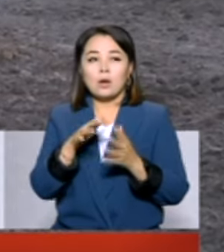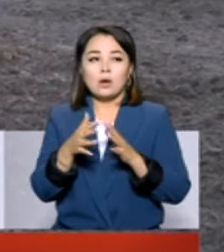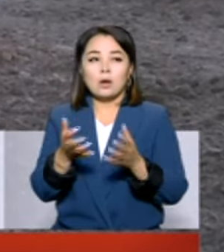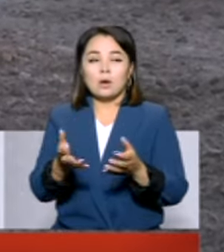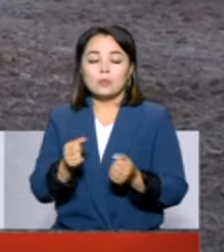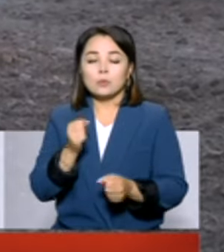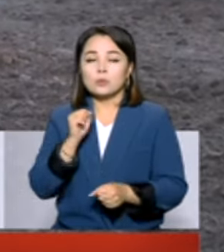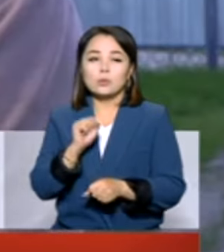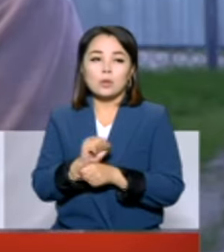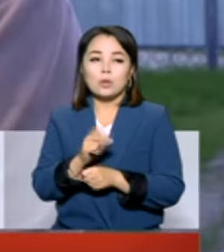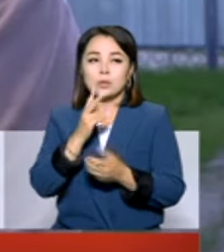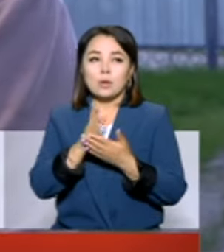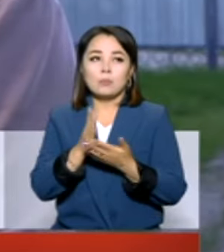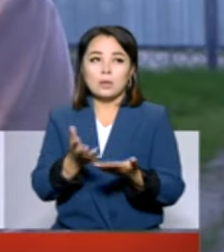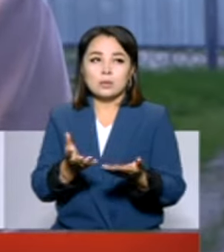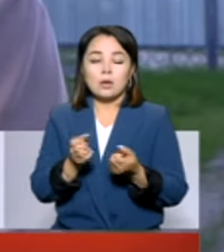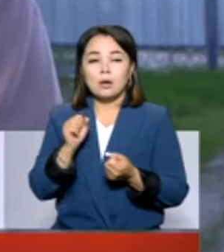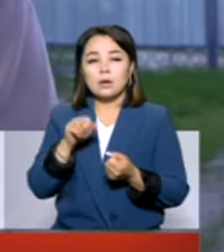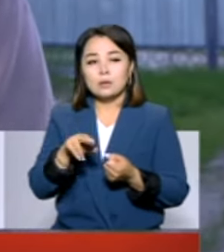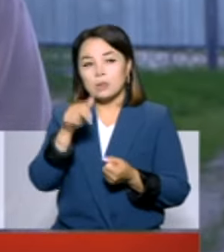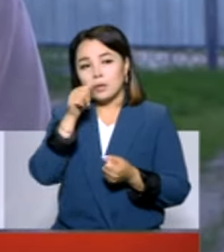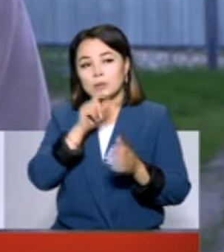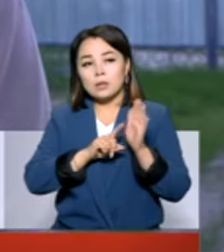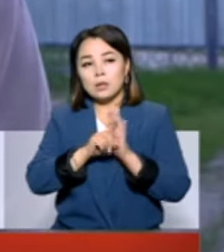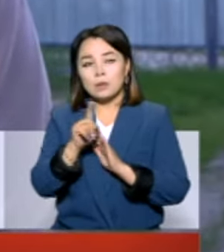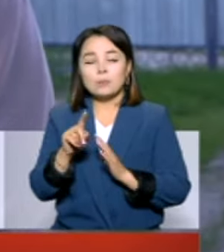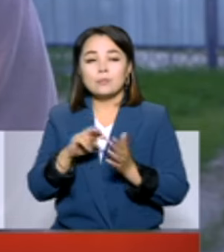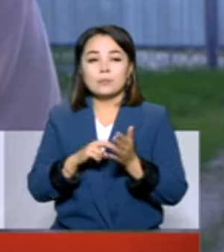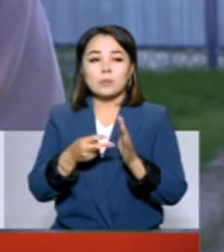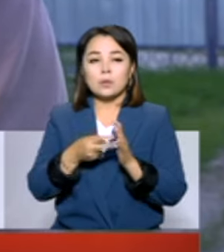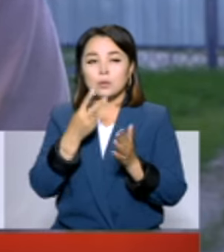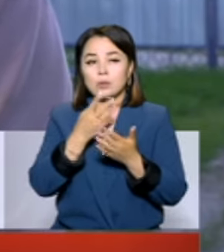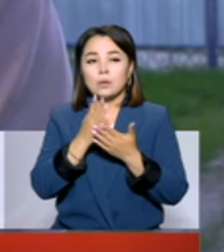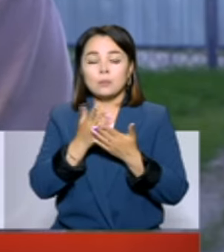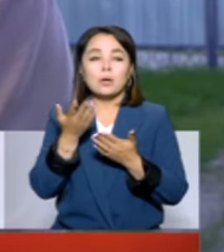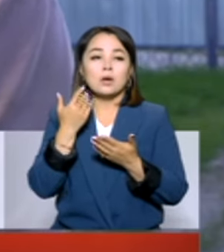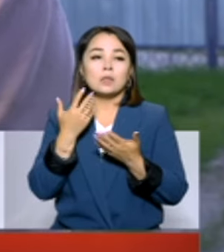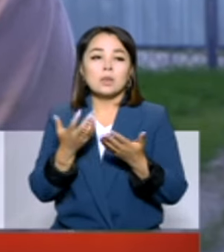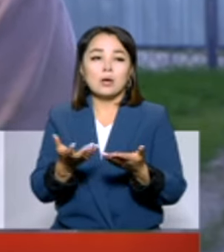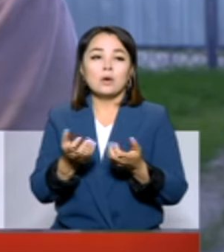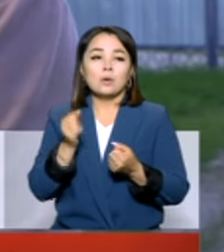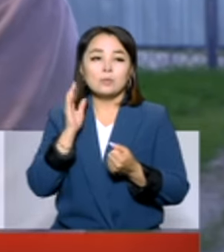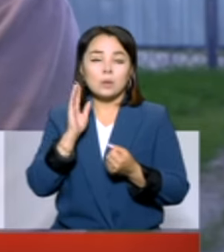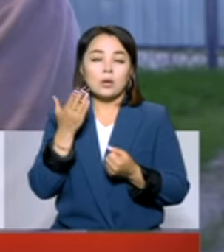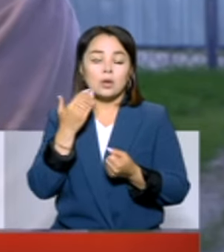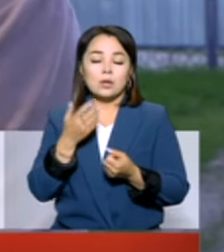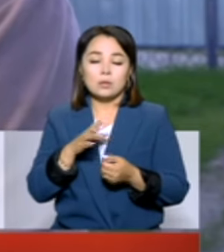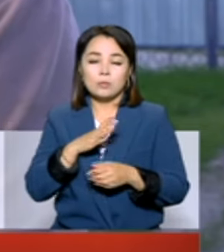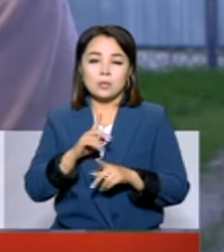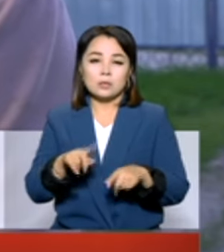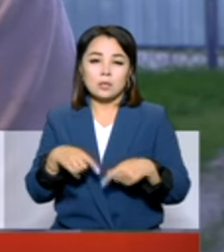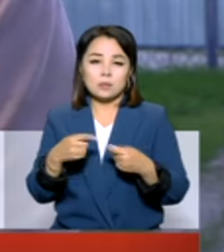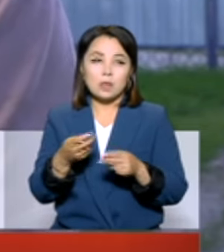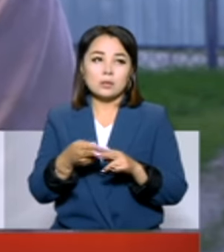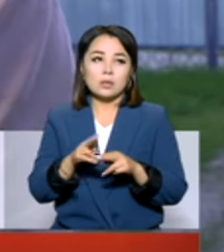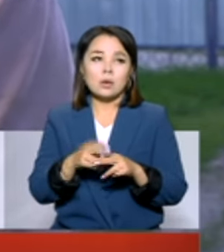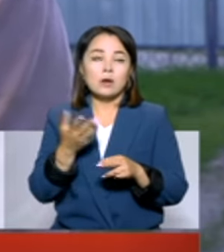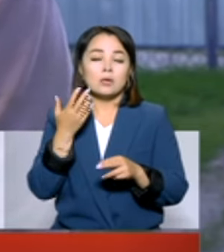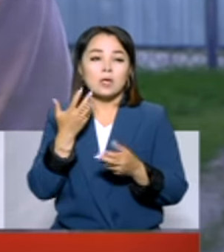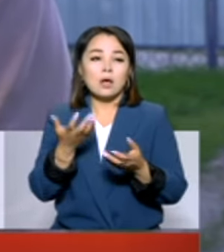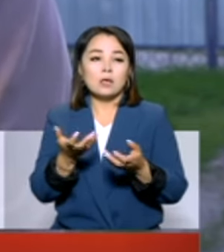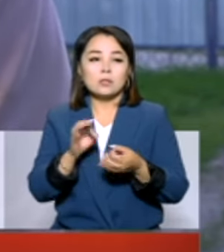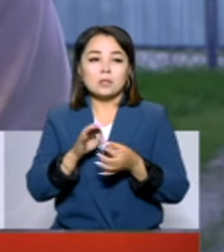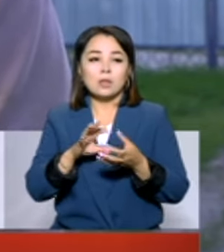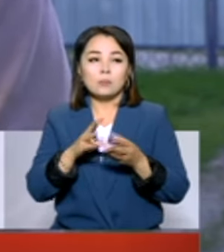қабылдауды мүлде тоқтатты. Апрель айынан бастап халықтар қайтадан звондап жатыр. Қашан қабылдайсыңыздар, қашан аласыңыздар, қашан алады екен